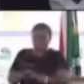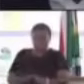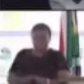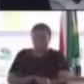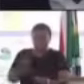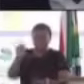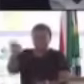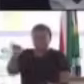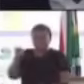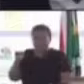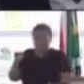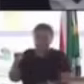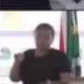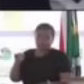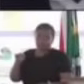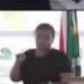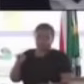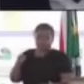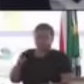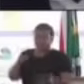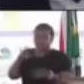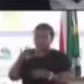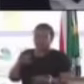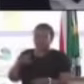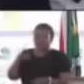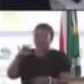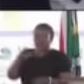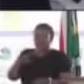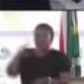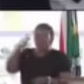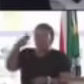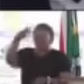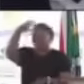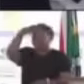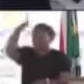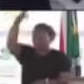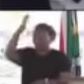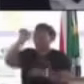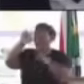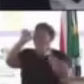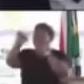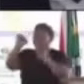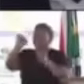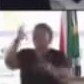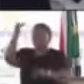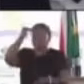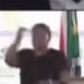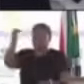Zulu kakonakele lutho inkosi yenu niyayazi mina.